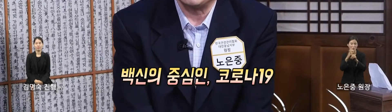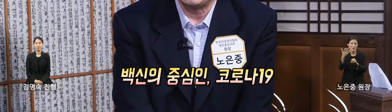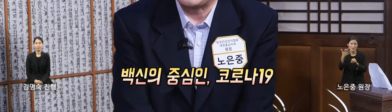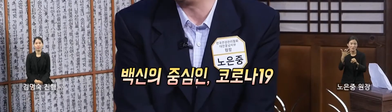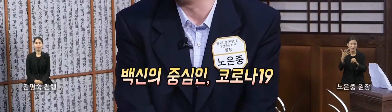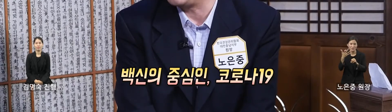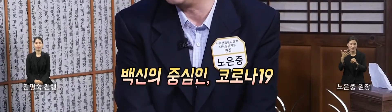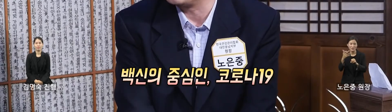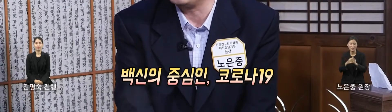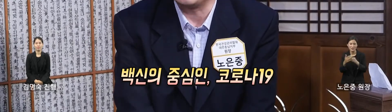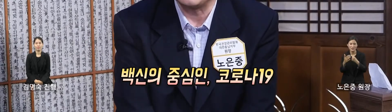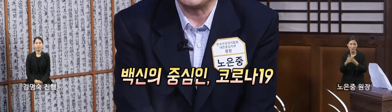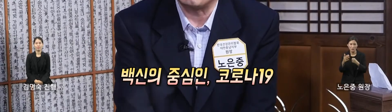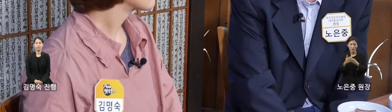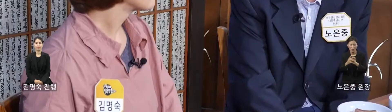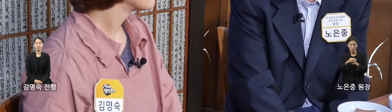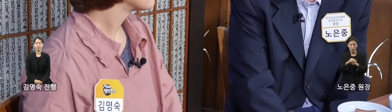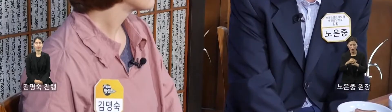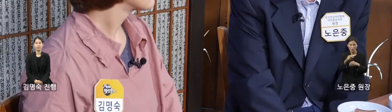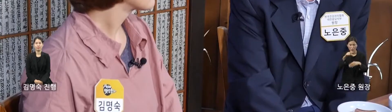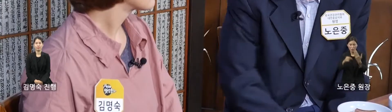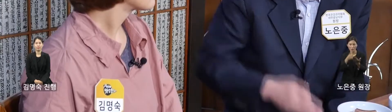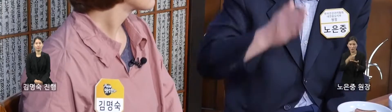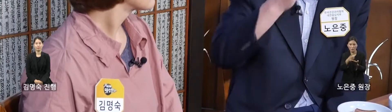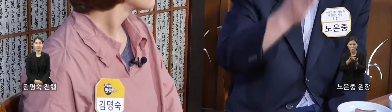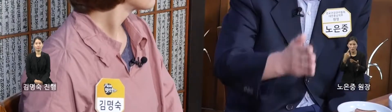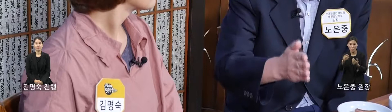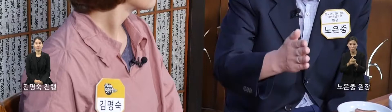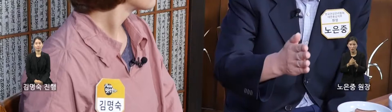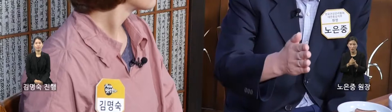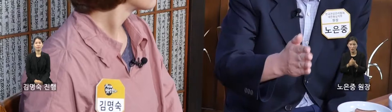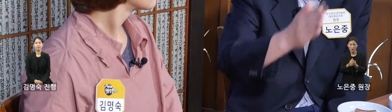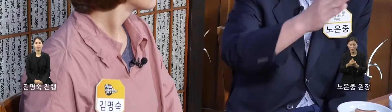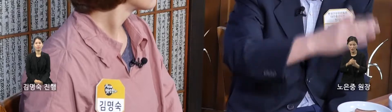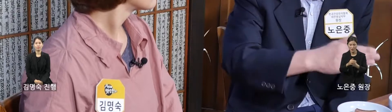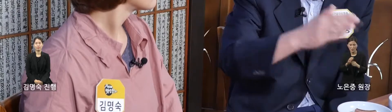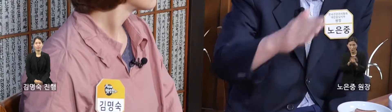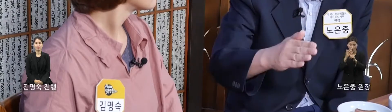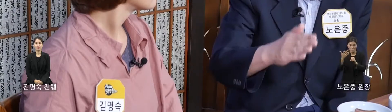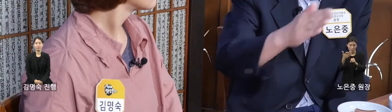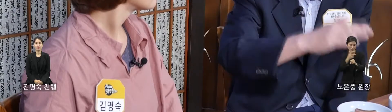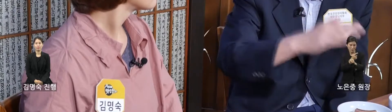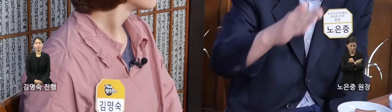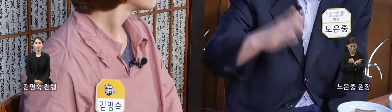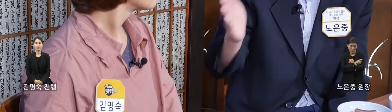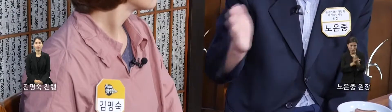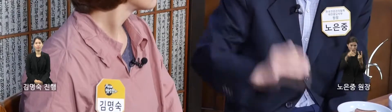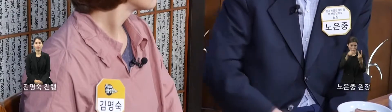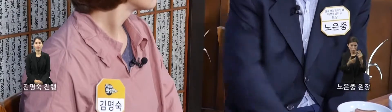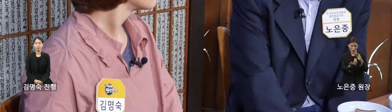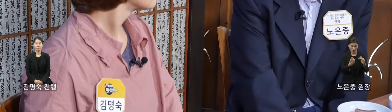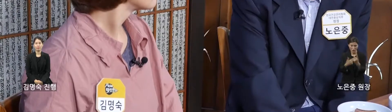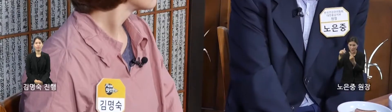그 가이드라인에서는 이 권고 사항에서는 코로나 백신을 맞기 2주 전, 2주